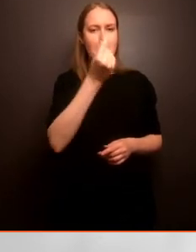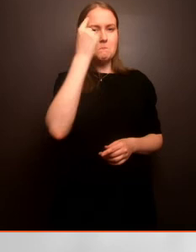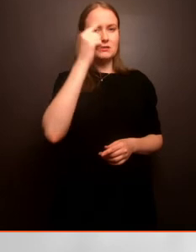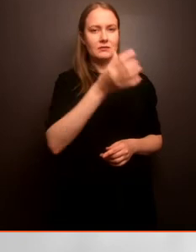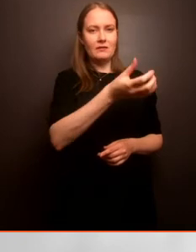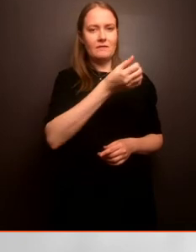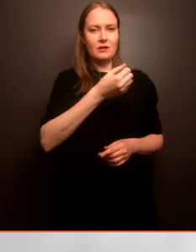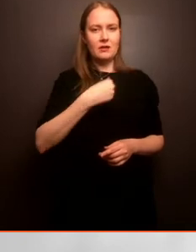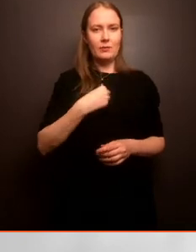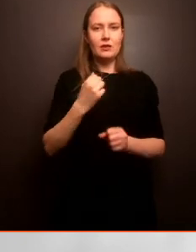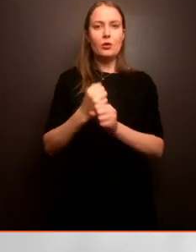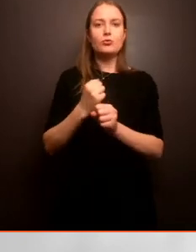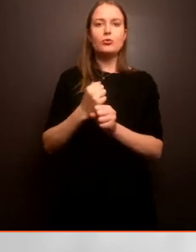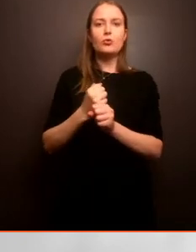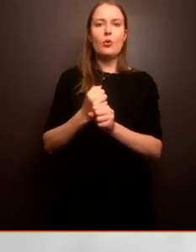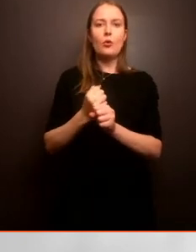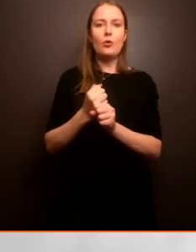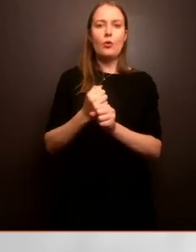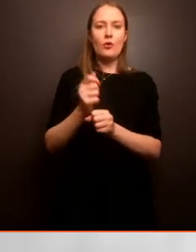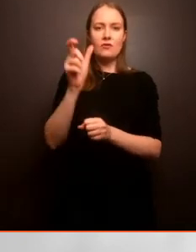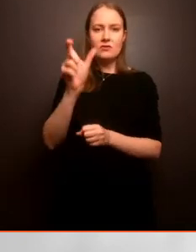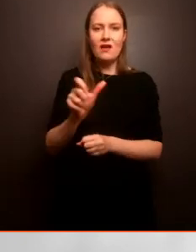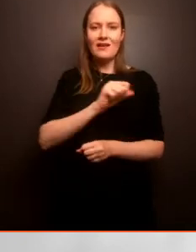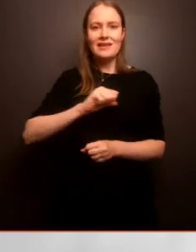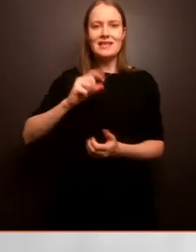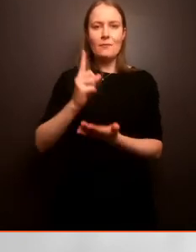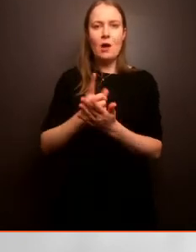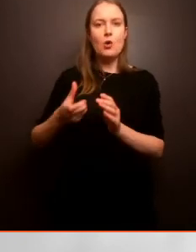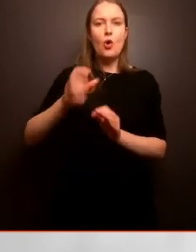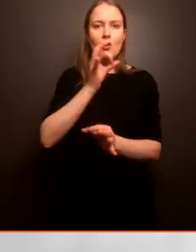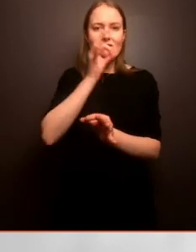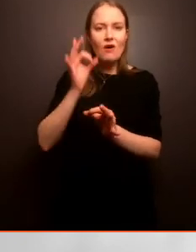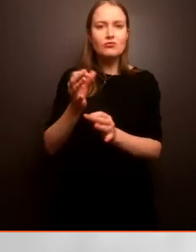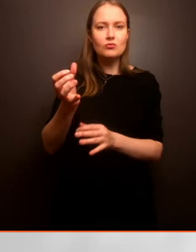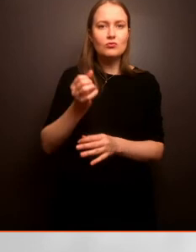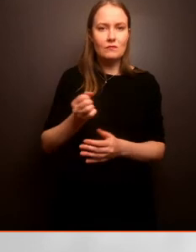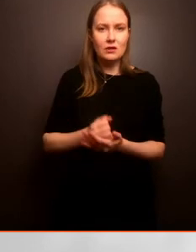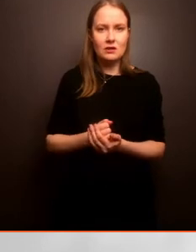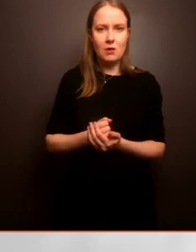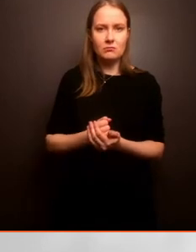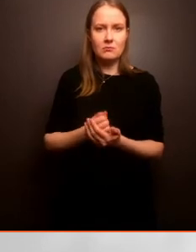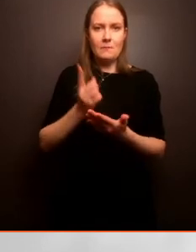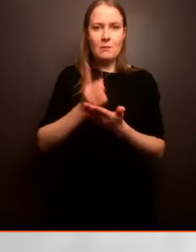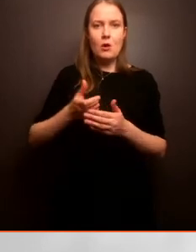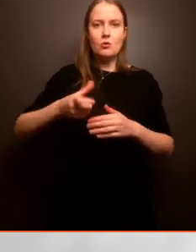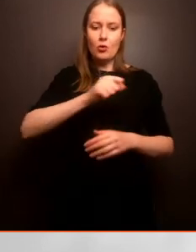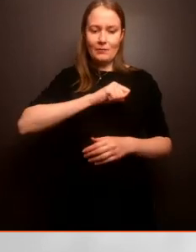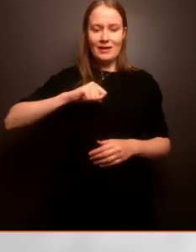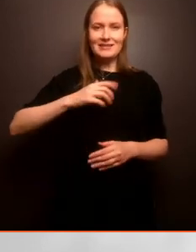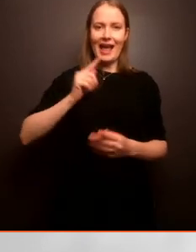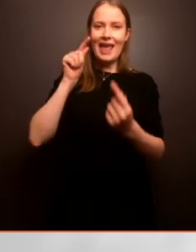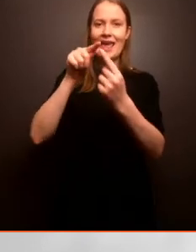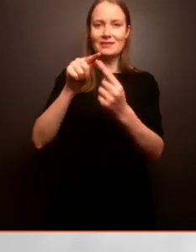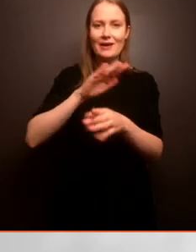töötaja peab ise rohkem võtma vastutust. Ehk siis see nii-öelda töötaja peab vastuma rohkem välja, rohkem ise täitma